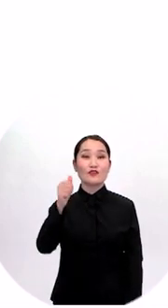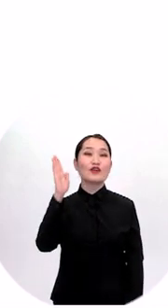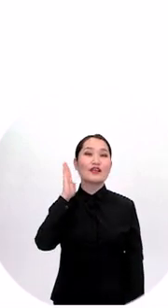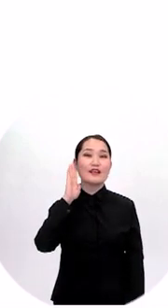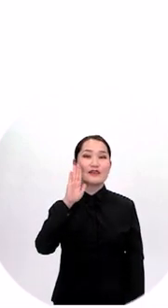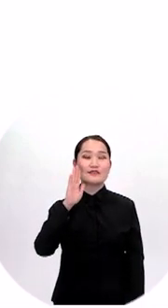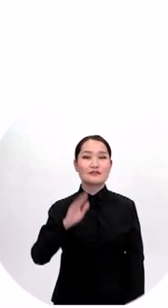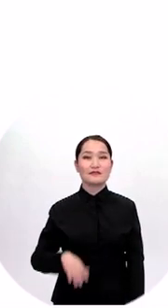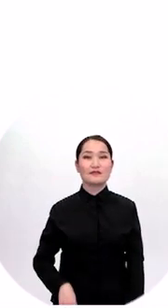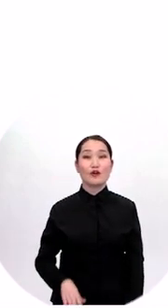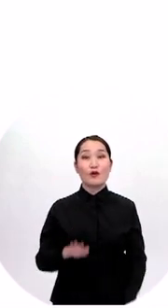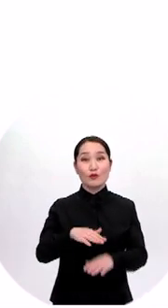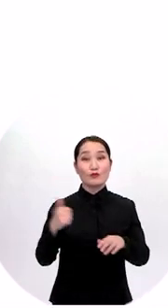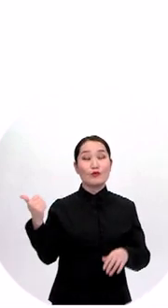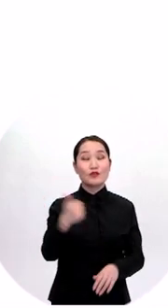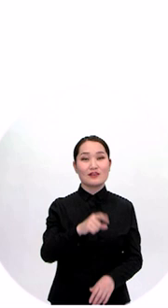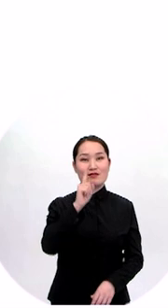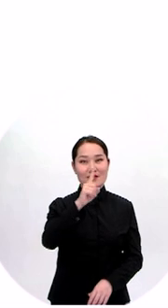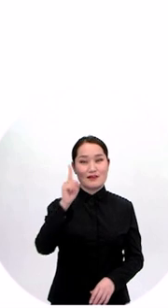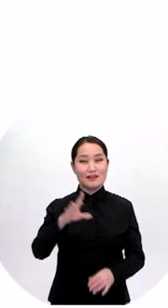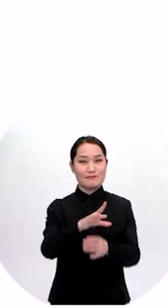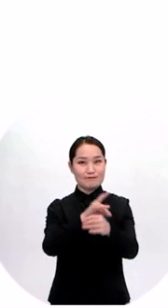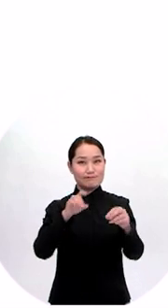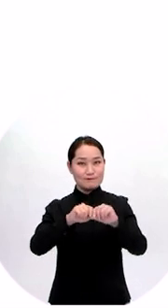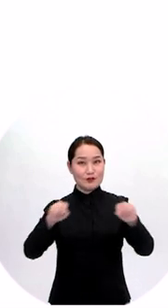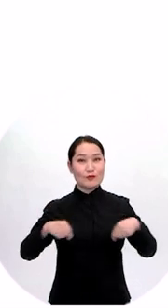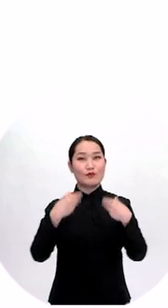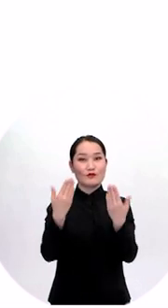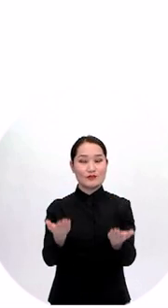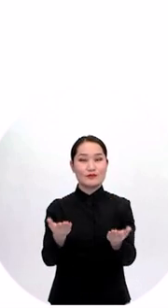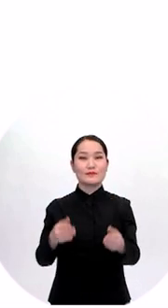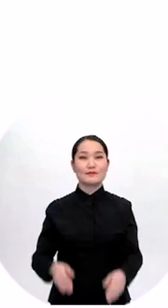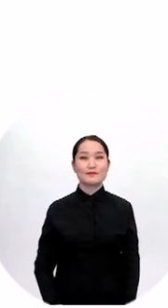Алуан гой их хүүхэд бүрт нэг нэг сум өгсөн.